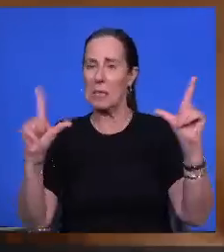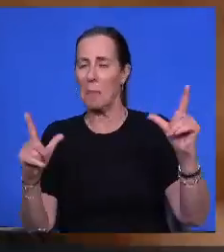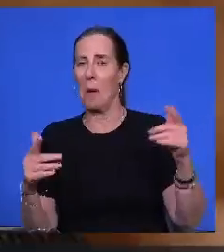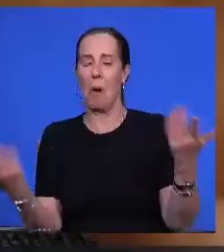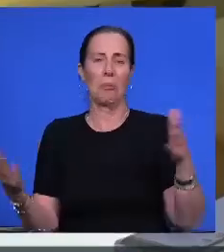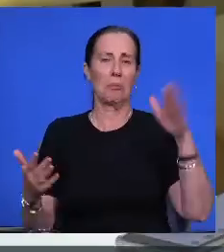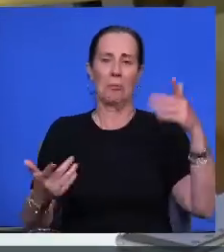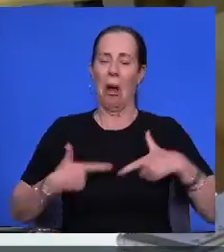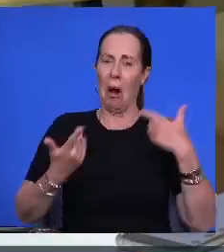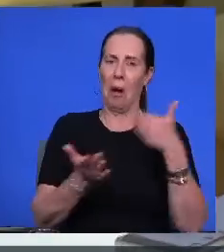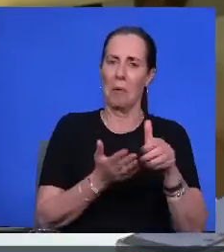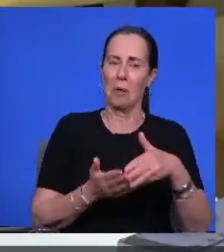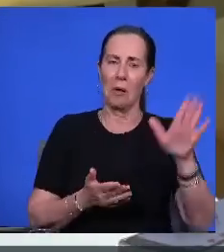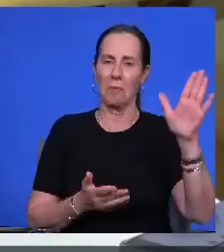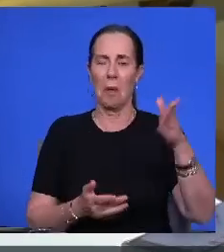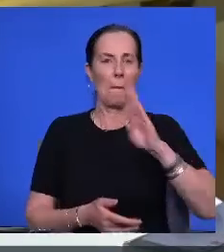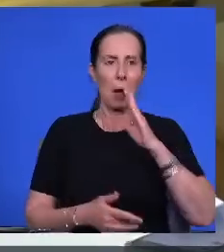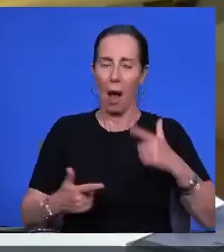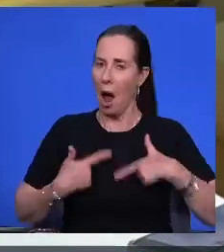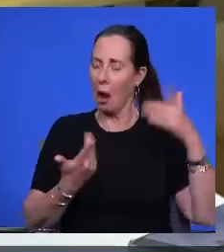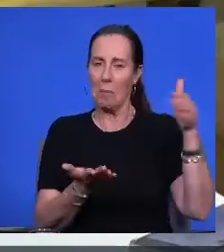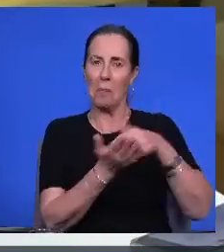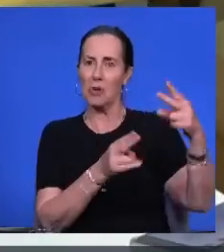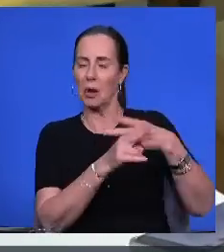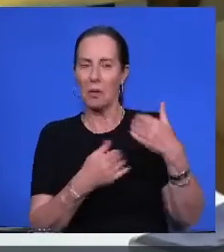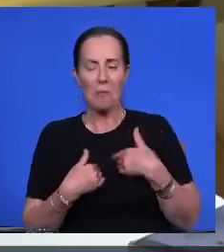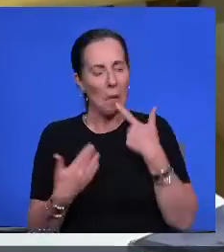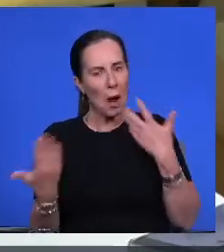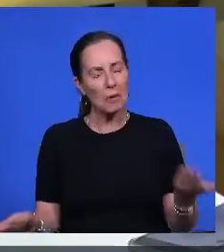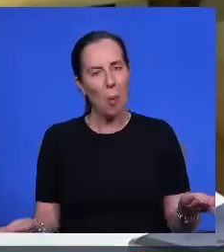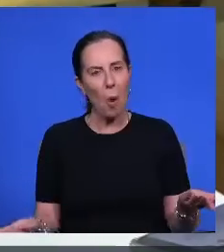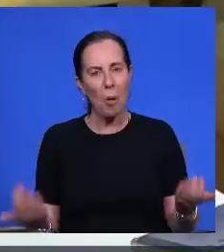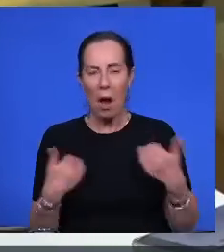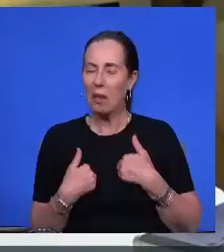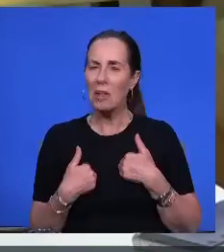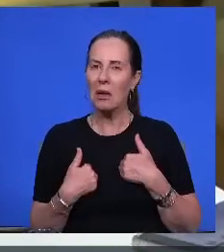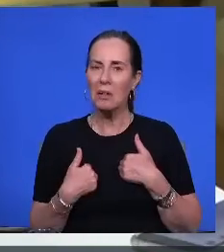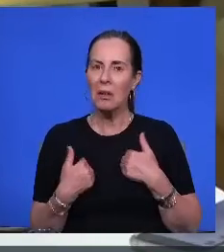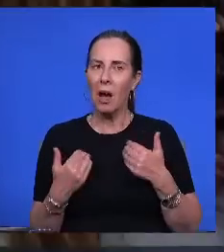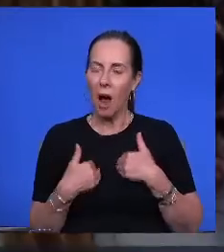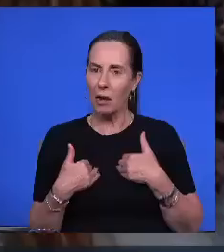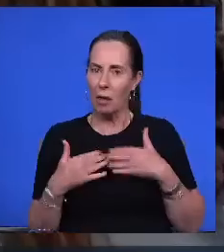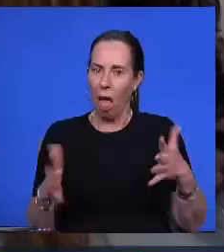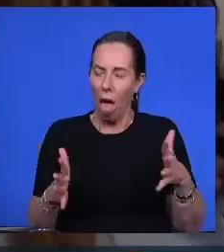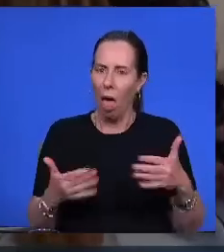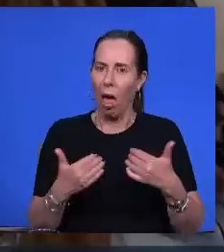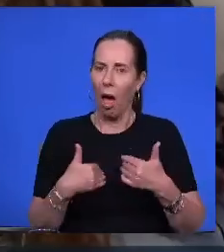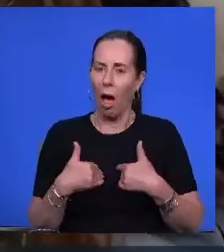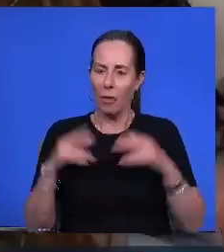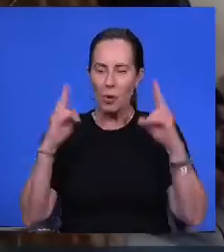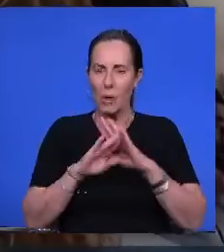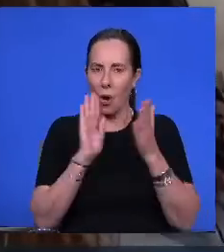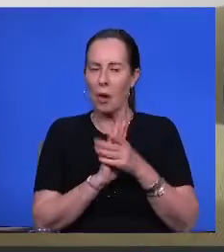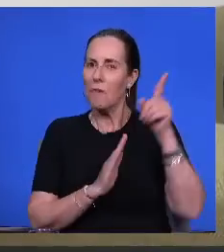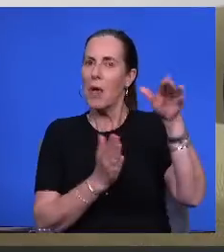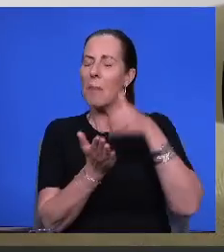יצא לבר. חיים שלהם רגילים, ואמרתי כאילו, וואו, אני בחרדות, אני עוצר את הכל, והם ממשיכים,